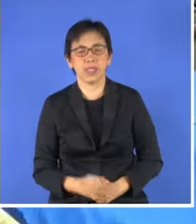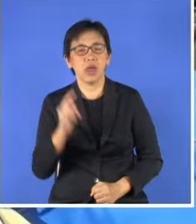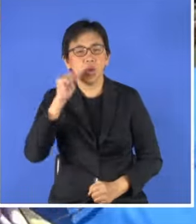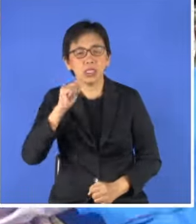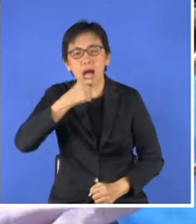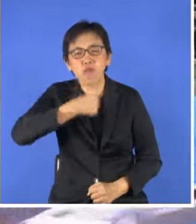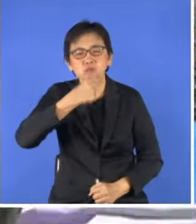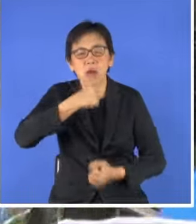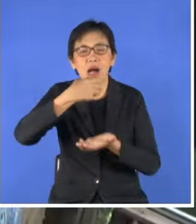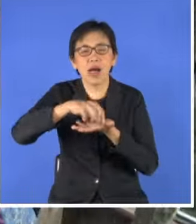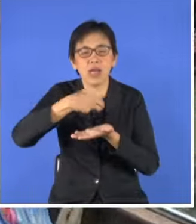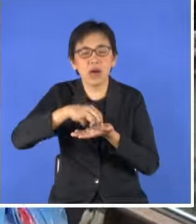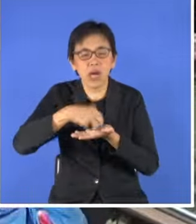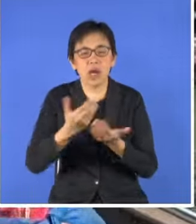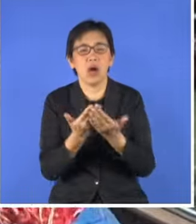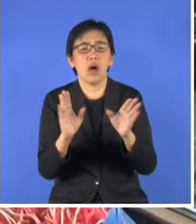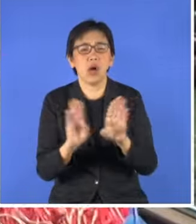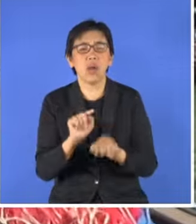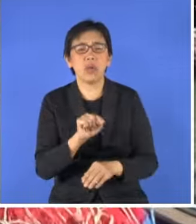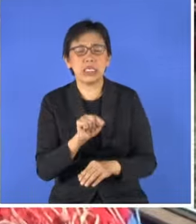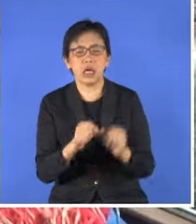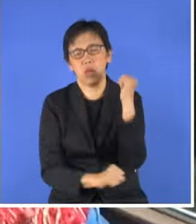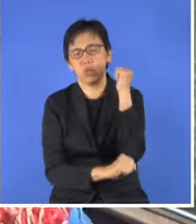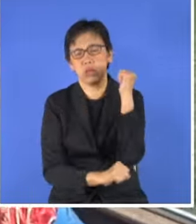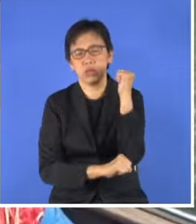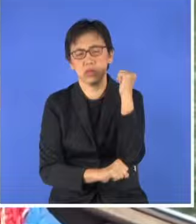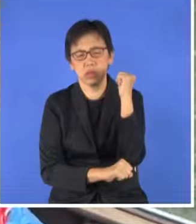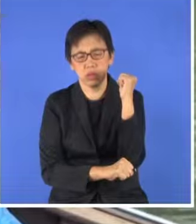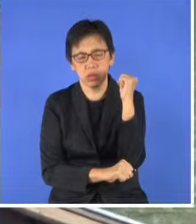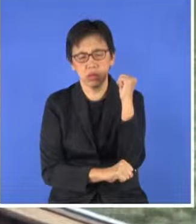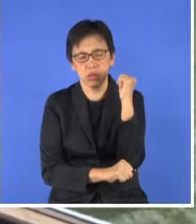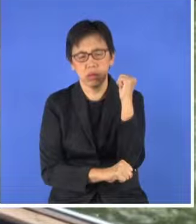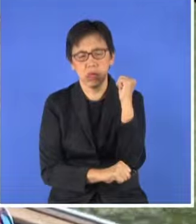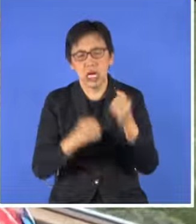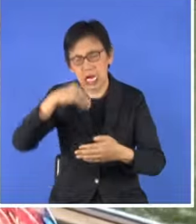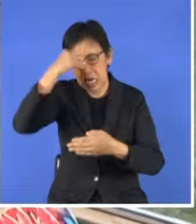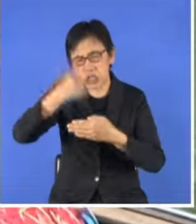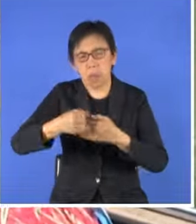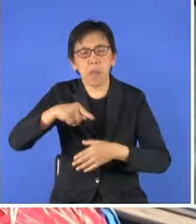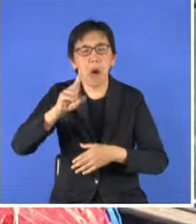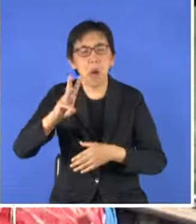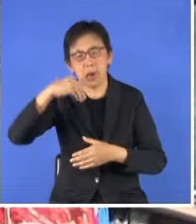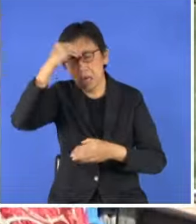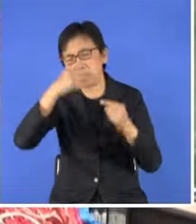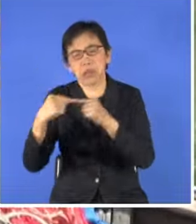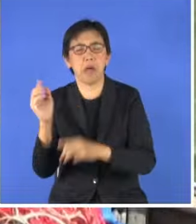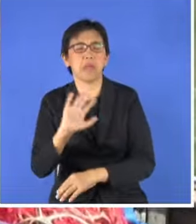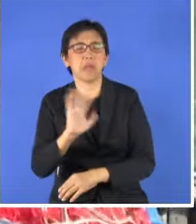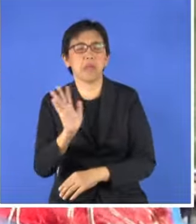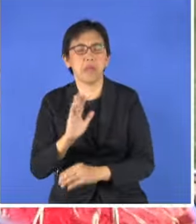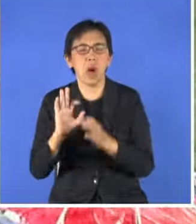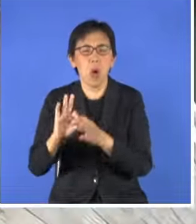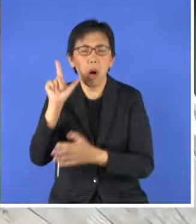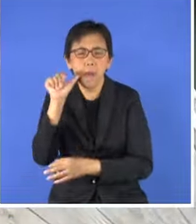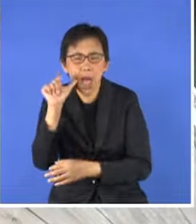น้องฮาฟิสบอกว่าครอบครัวของน้องเนี่มีฐานะยากจนมากหลังจากที่น้องจบป 6ก็ไม่ยอมเรียนต่อนะเพราะว่าเป็นห่วงแม่เป็น